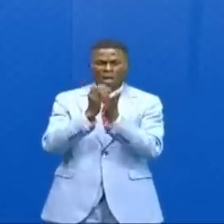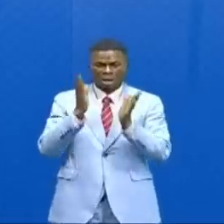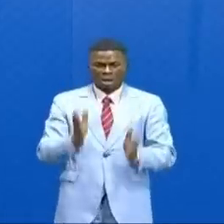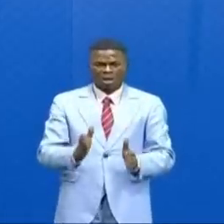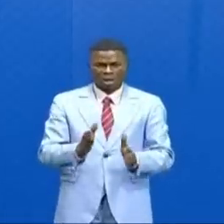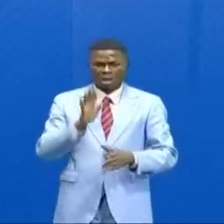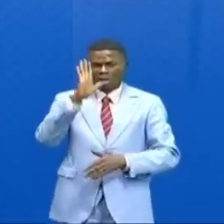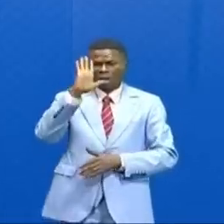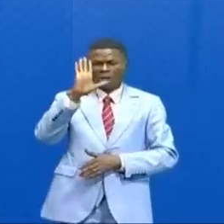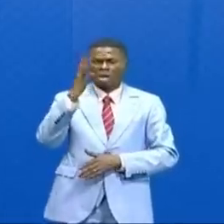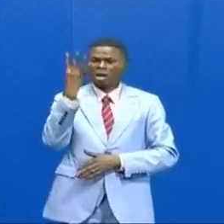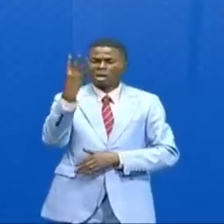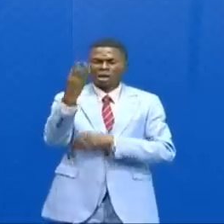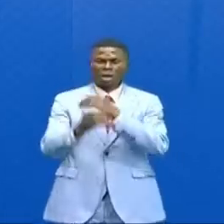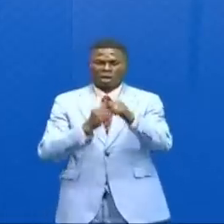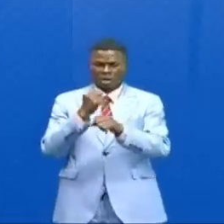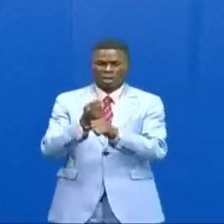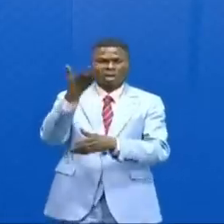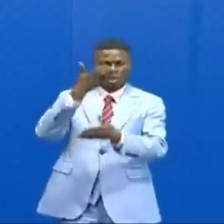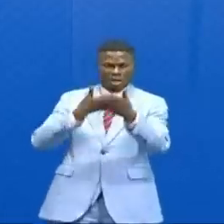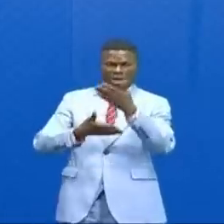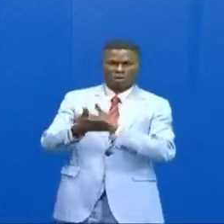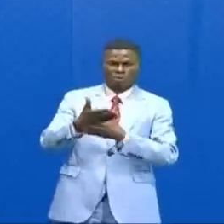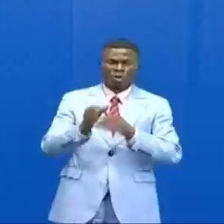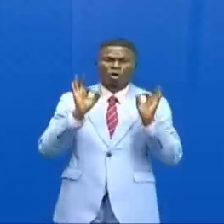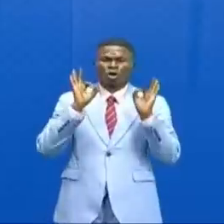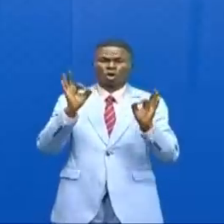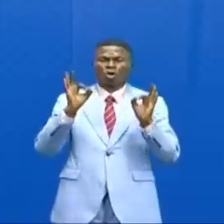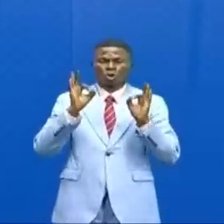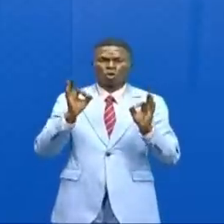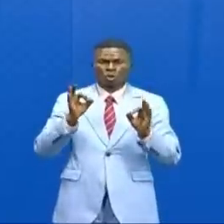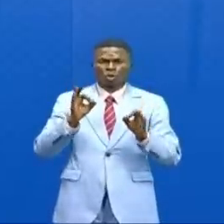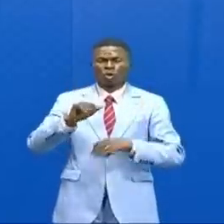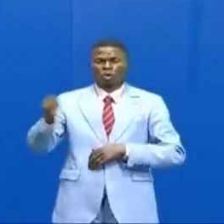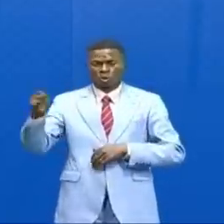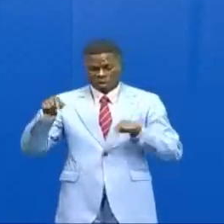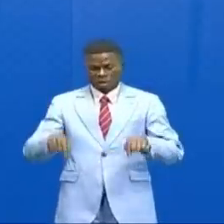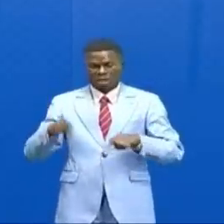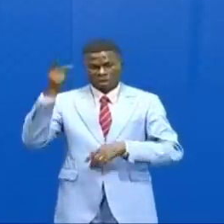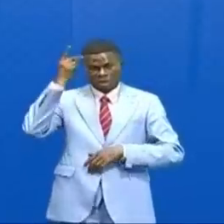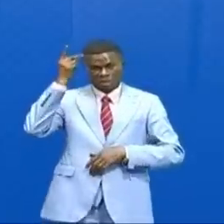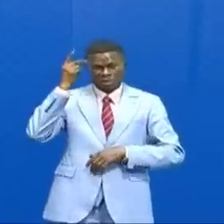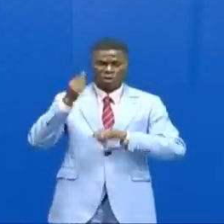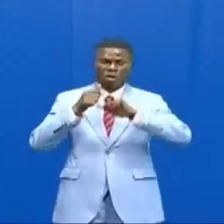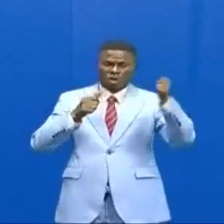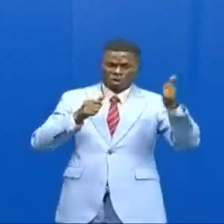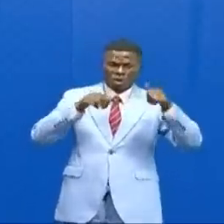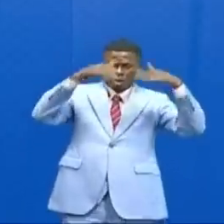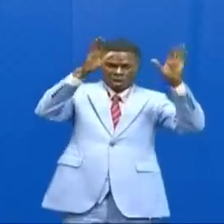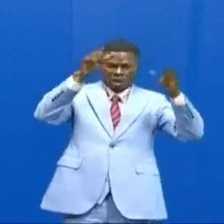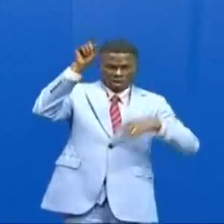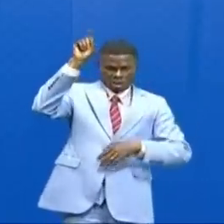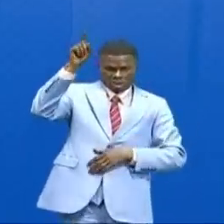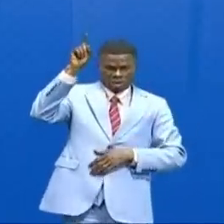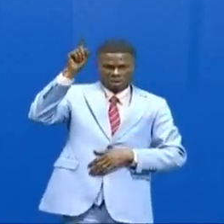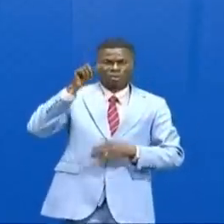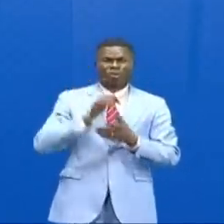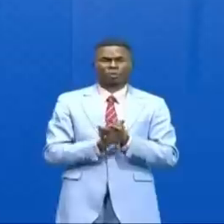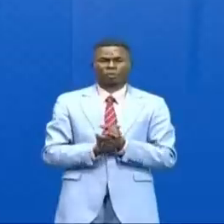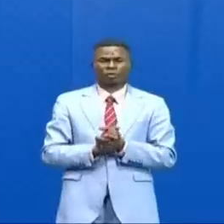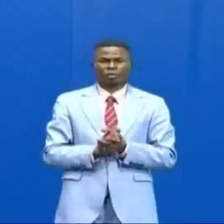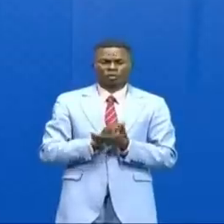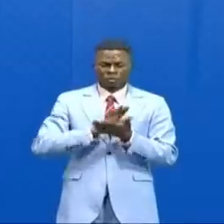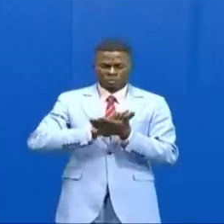plus de 4 ans et qui sont remplacés par des nouveaux, les uns à partir de Kinshasa et les autres permutés. De